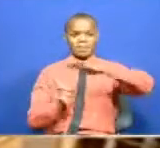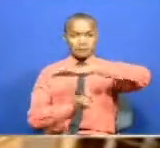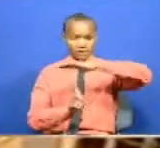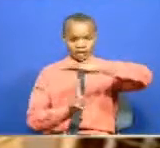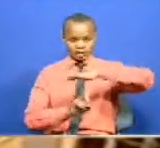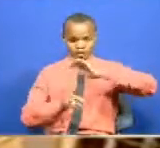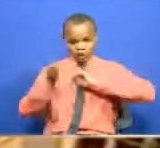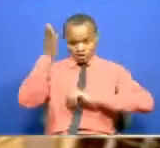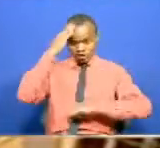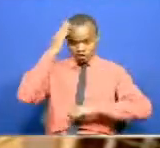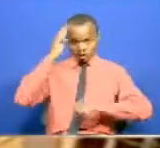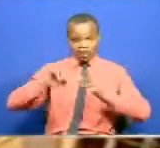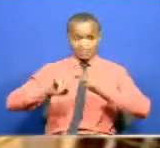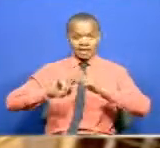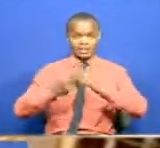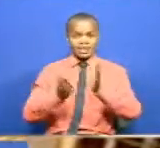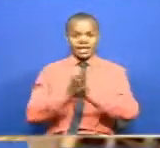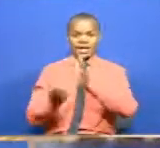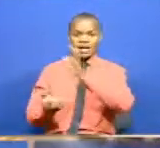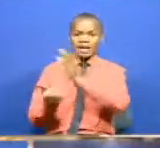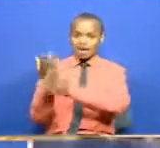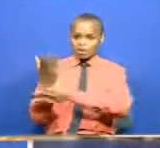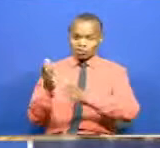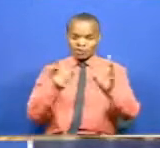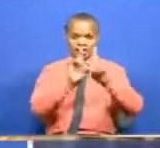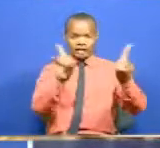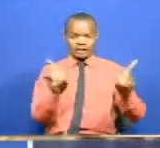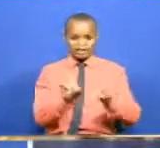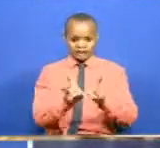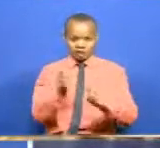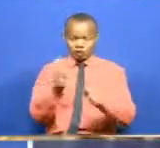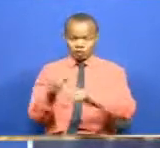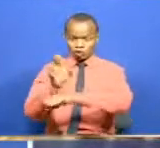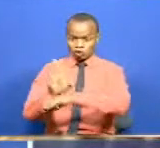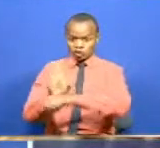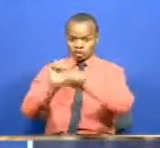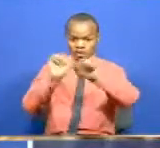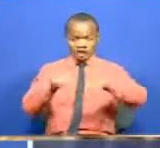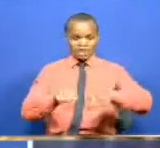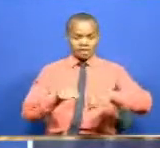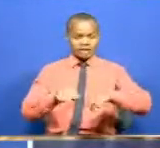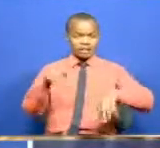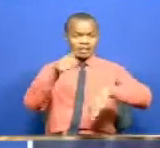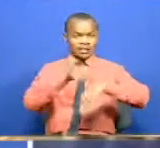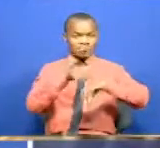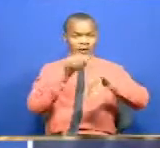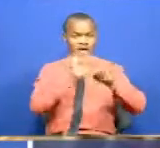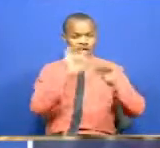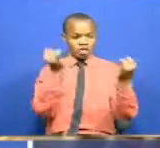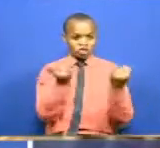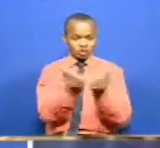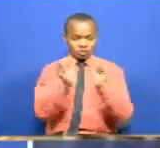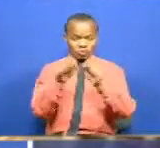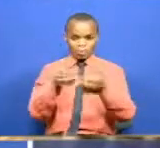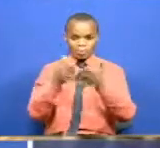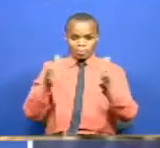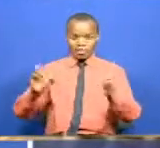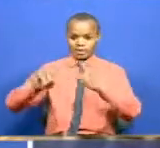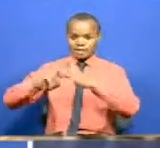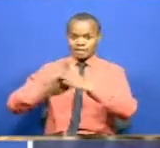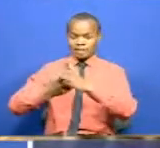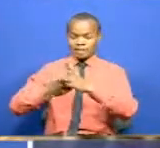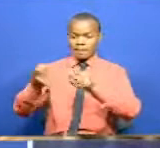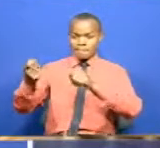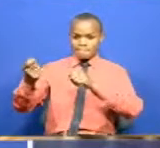dawati inayopendekezwa kutumika shuleni huku maandalizi ya kufunguliwa tena kwa taasisi za masomo yakianza mwezi